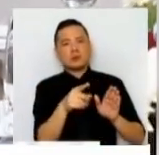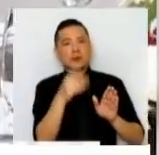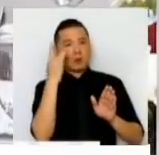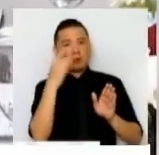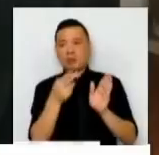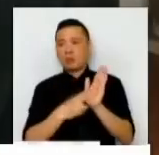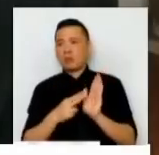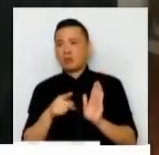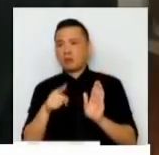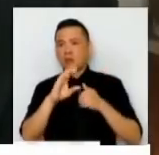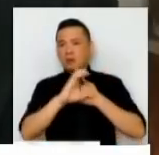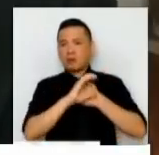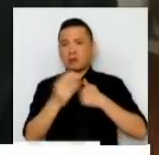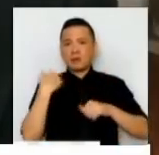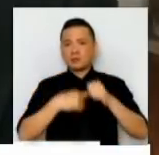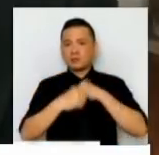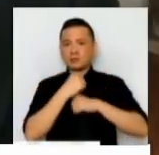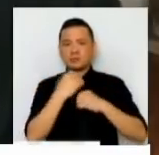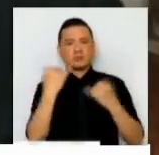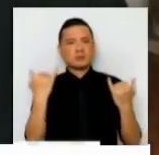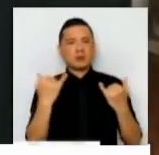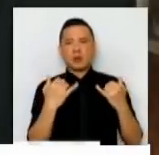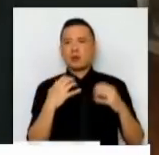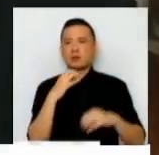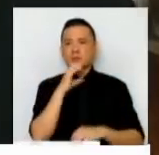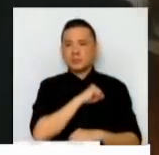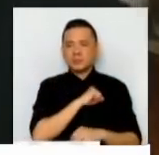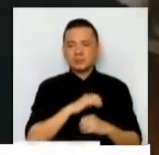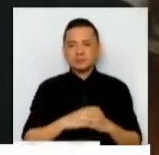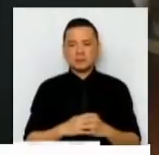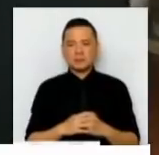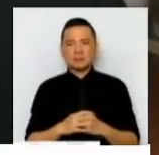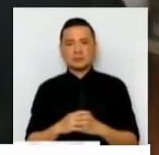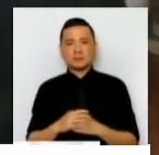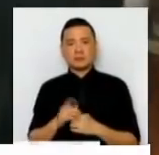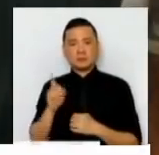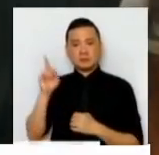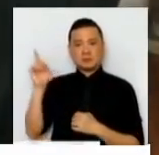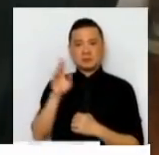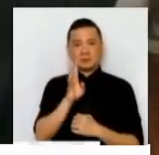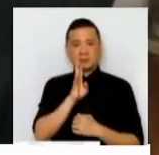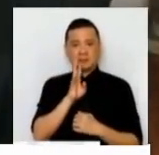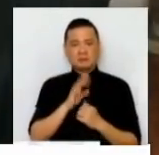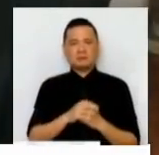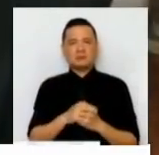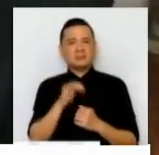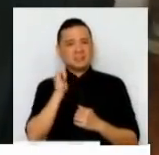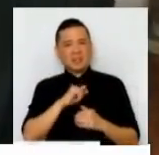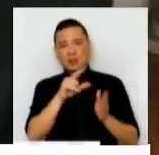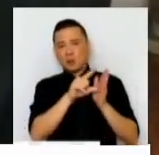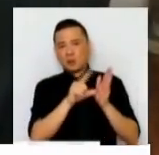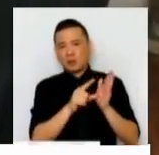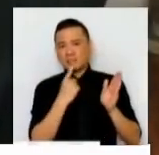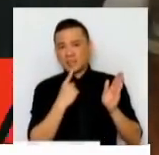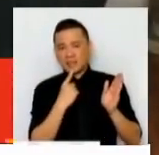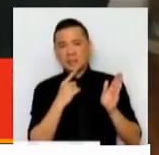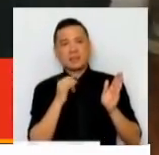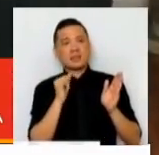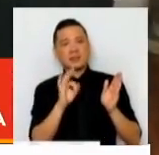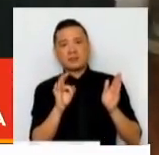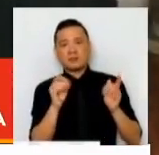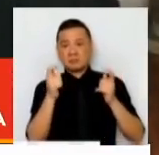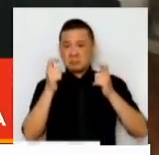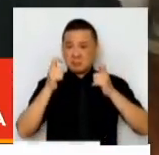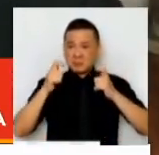isang taon. Sa ganung kalaking mga transaksyon, yan ang sinasabi ng batas. Kung ganyan kalaking mga transaksyon, ay